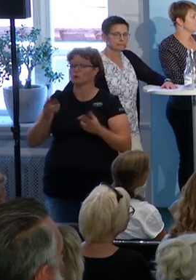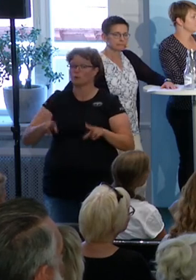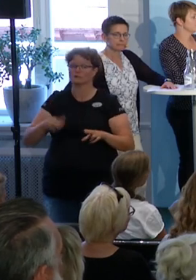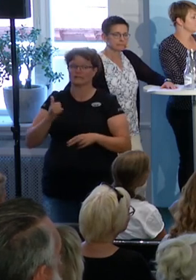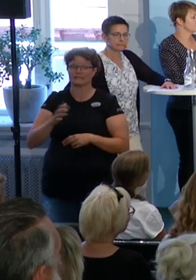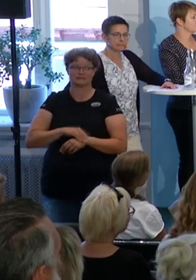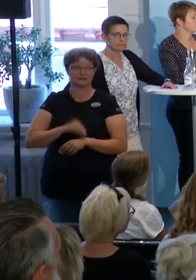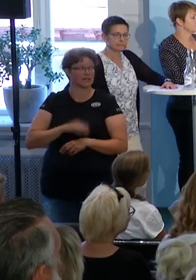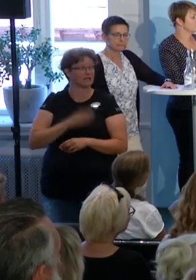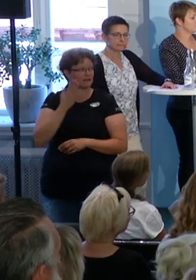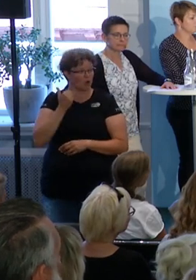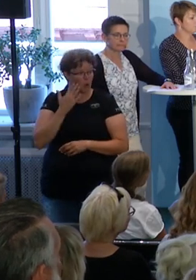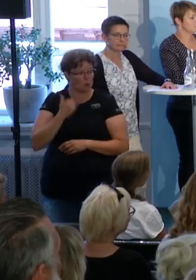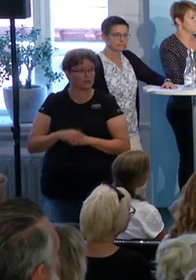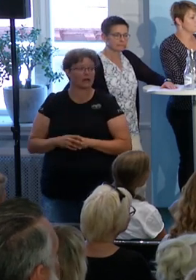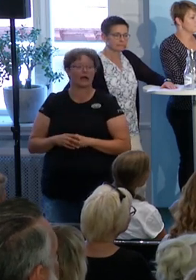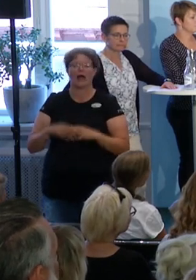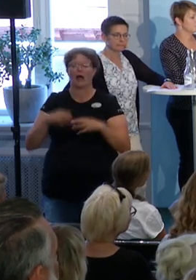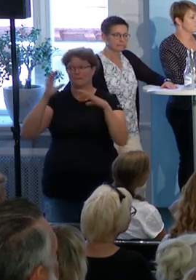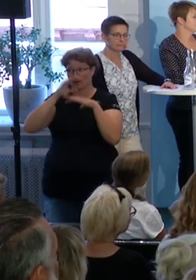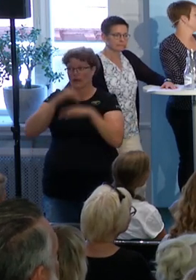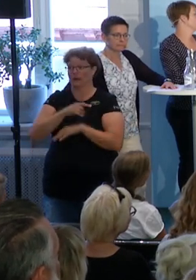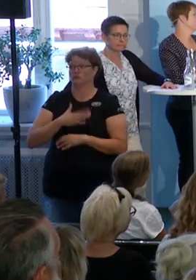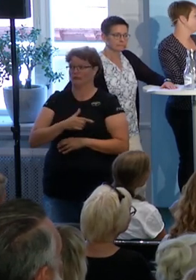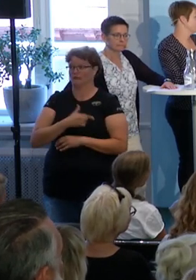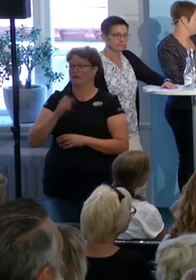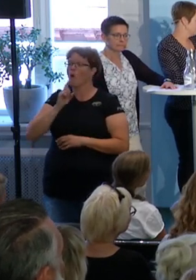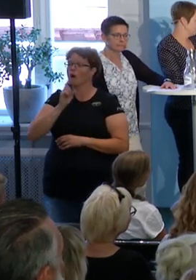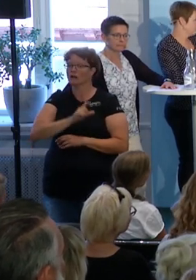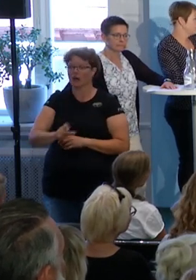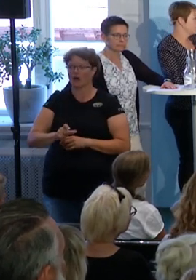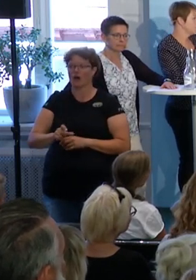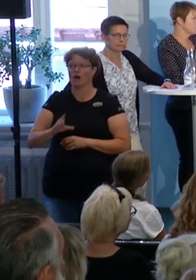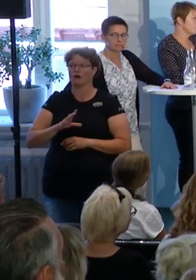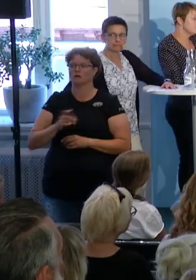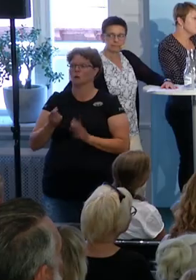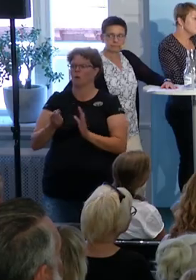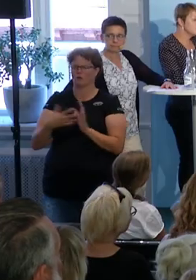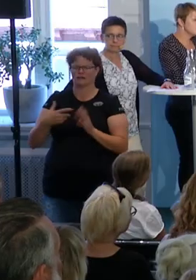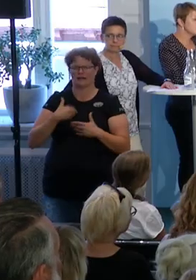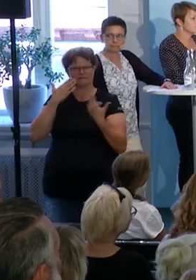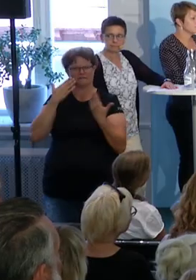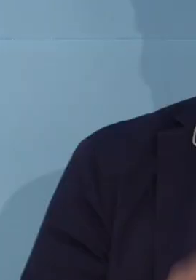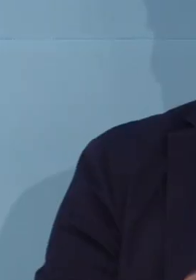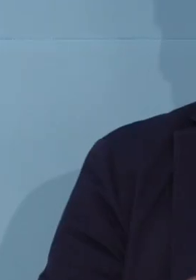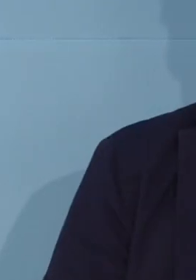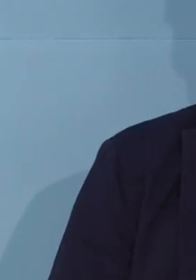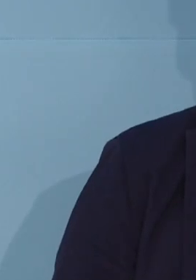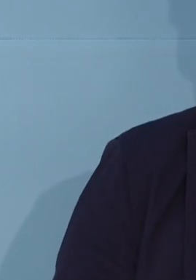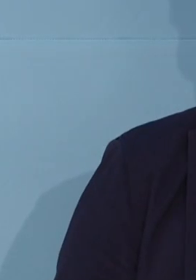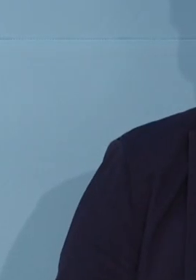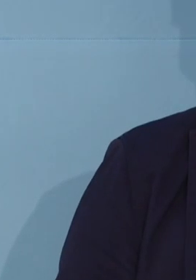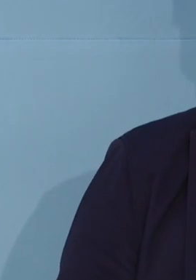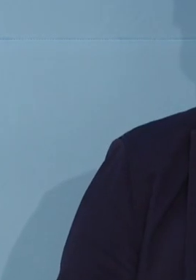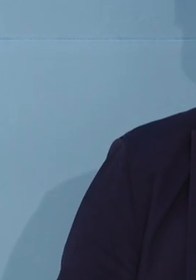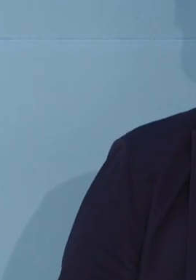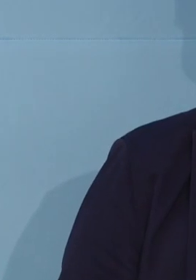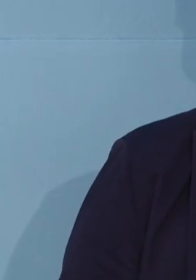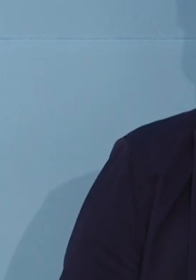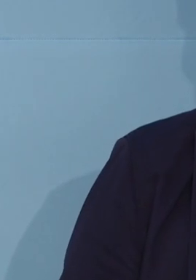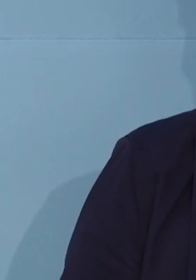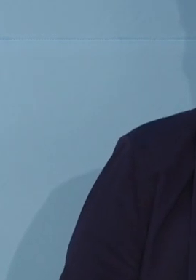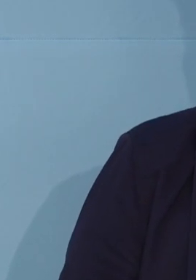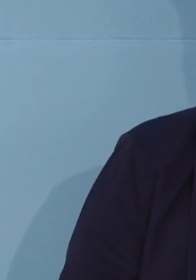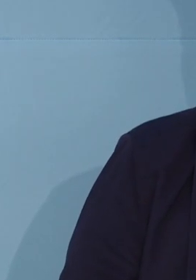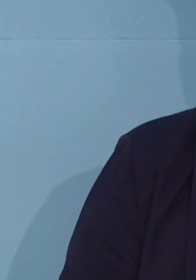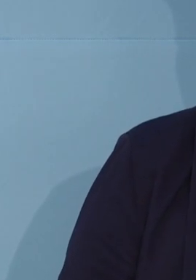Sverige förut. Det är ett bekymmer tycker vi åklagare att man av något skäl som jag aldrig har förstått alltid ligger i nedre delen av